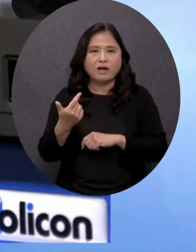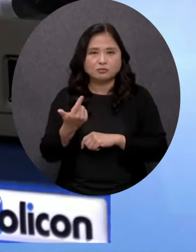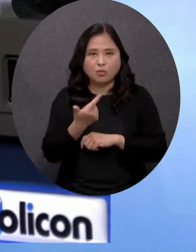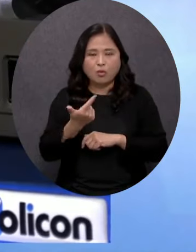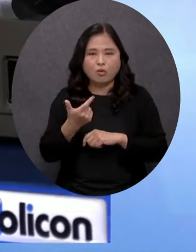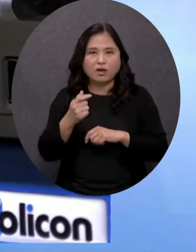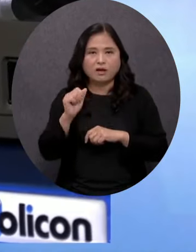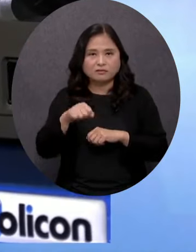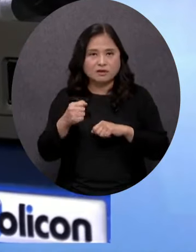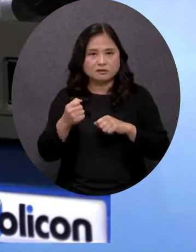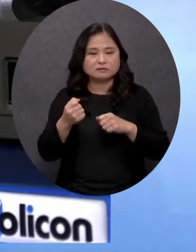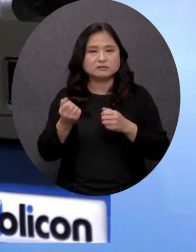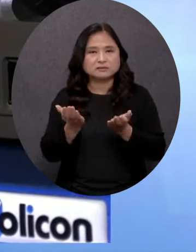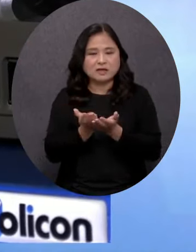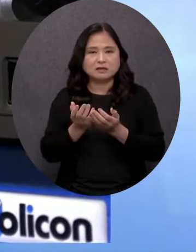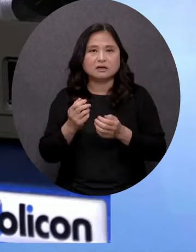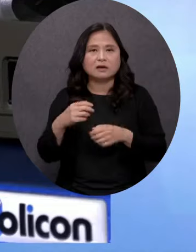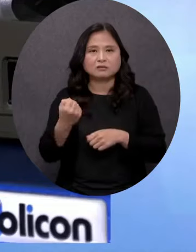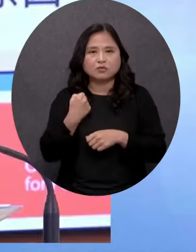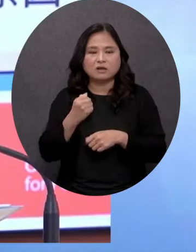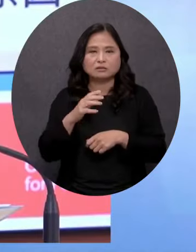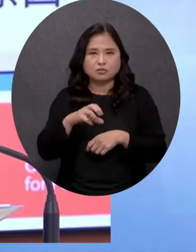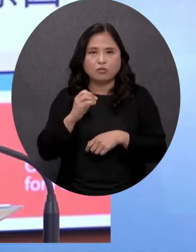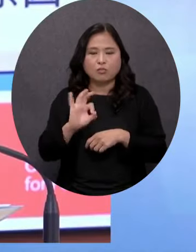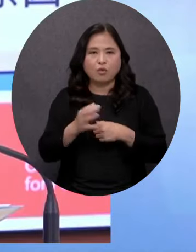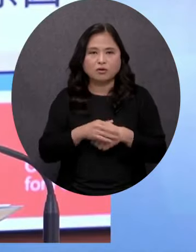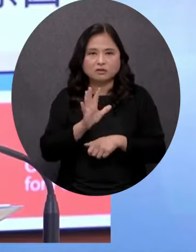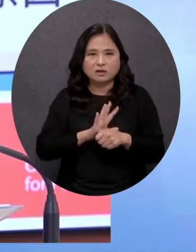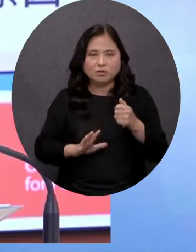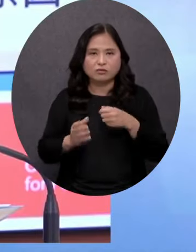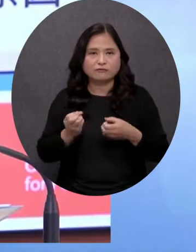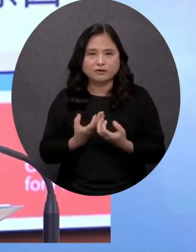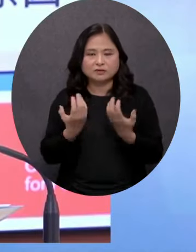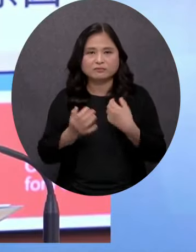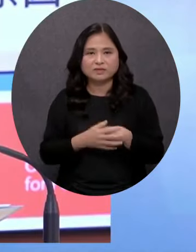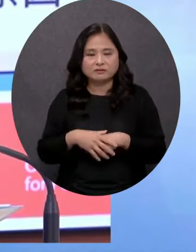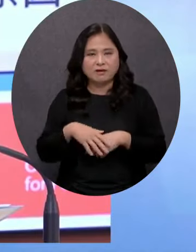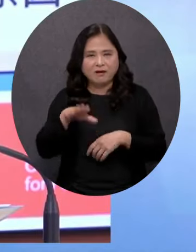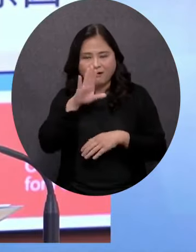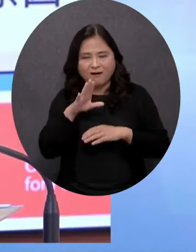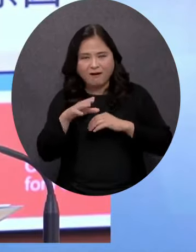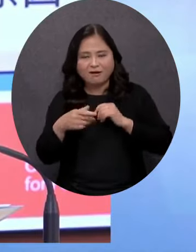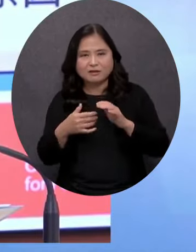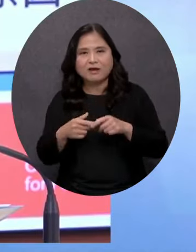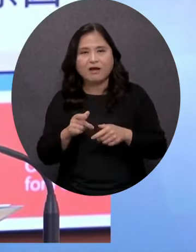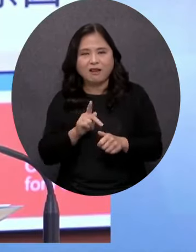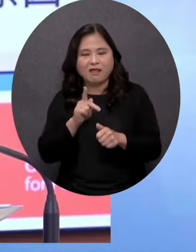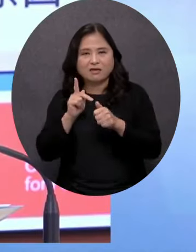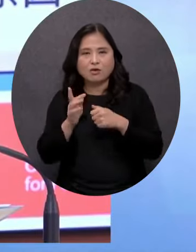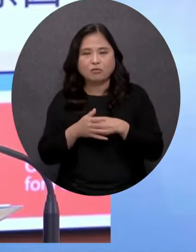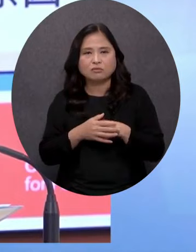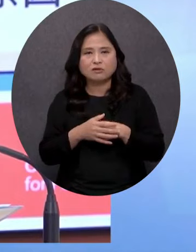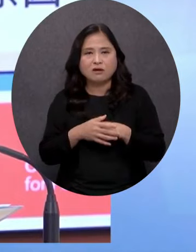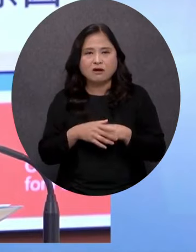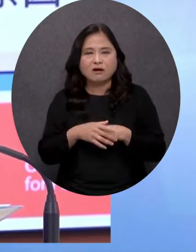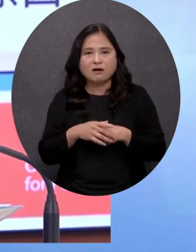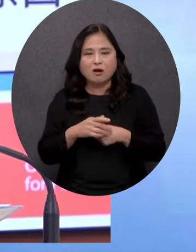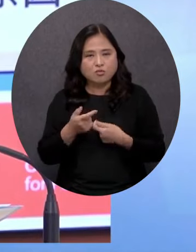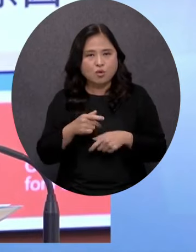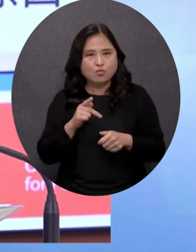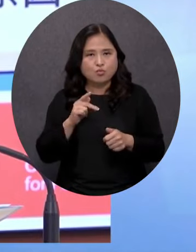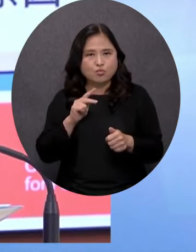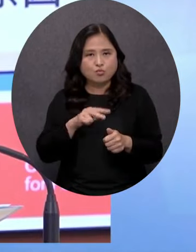一项导致事故的重要原因。 黑客组织其实就是利用一个具有管理员权限的账